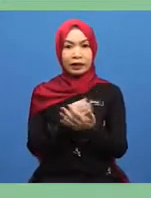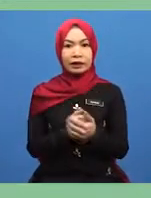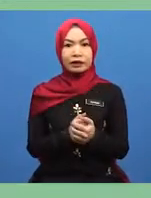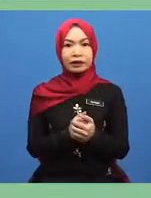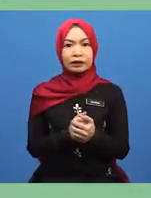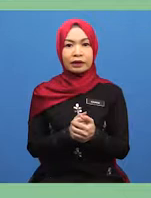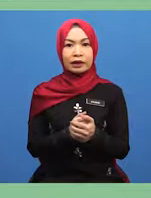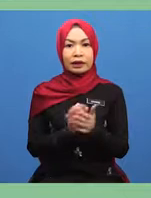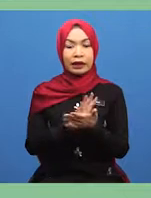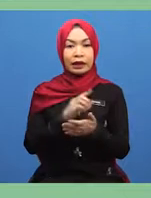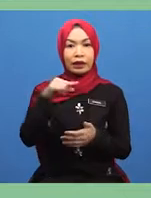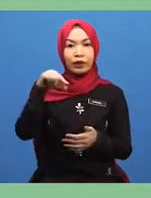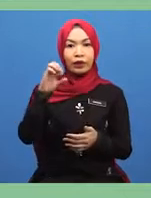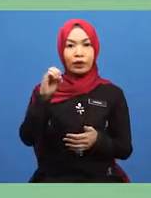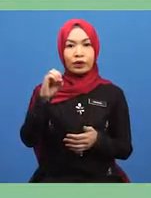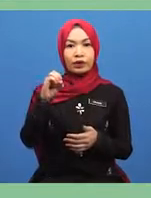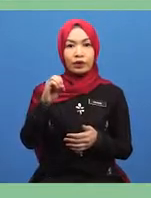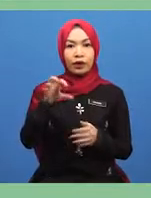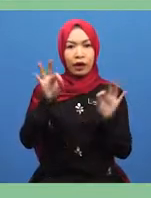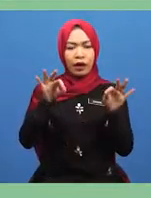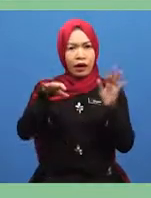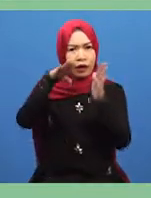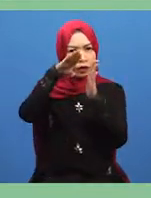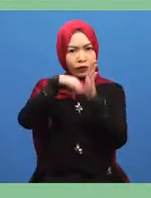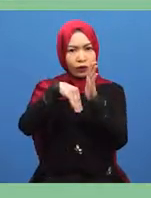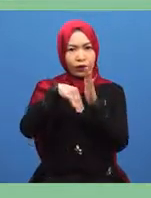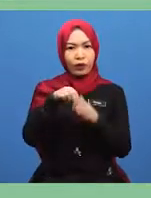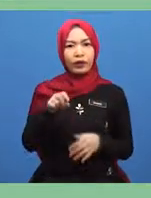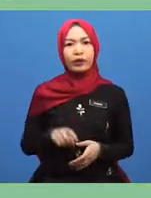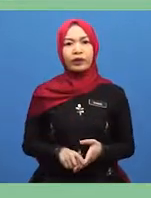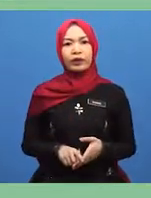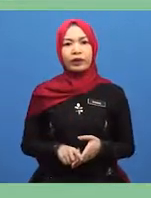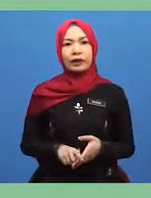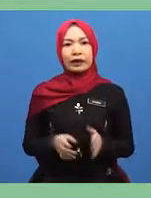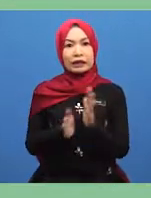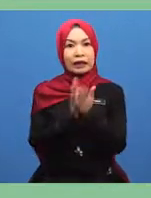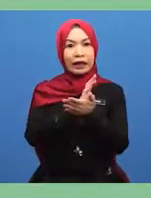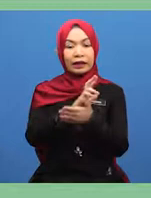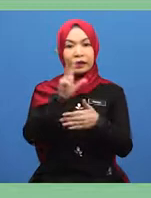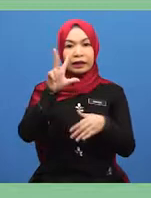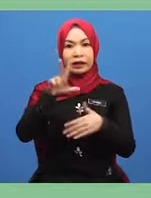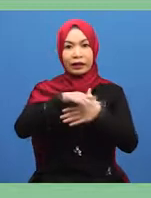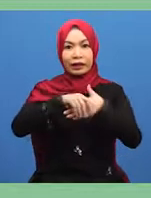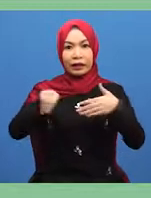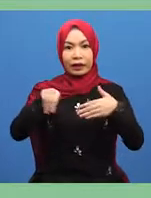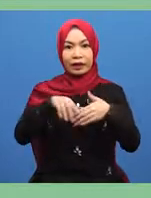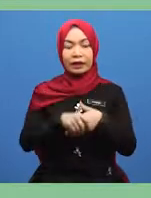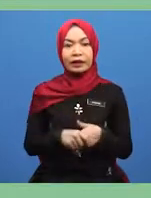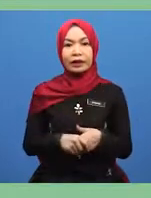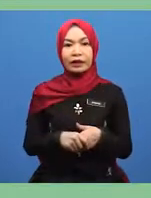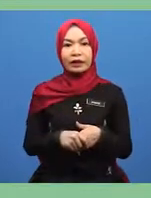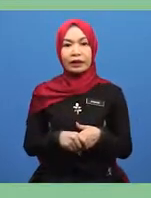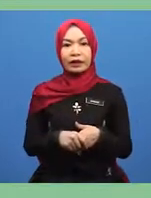1 USD menurun menjadi RM3, kuantiti USD yang ditawarkan oleh orang Amerika